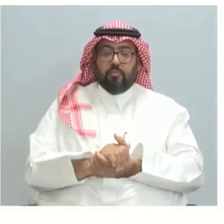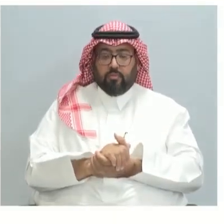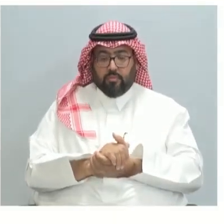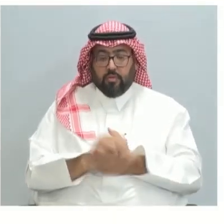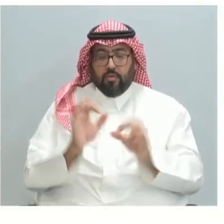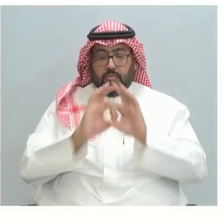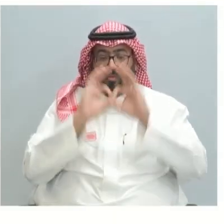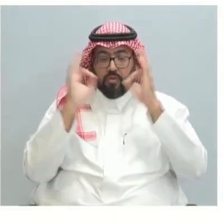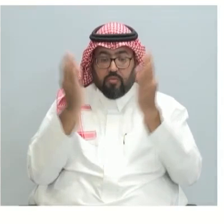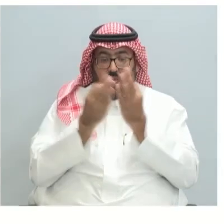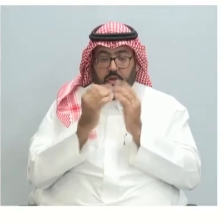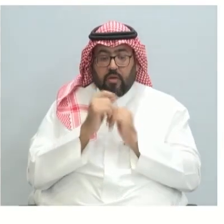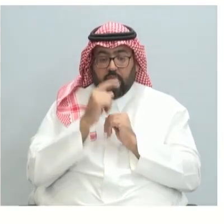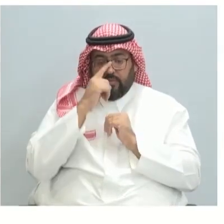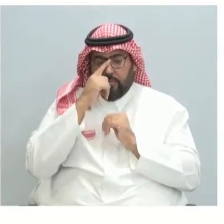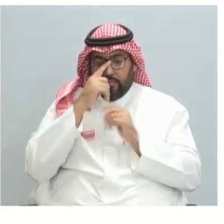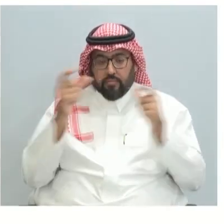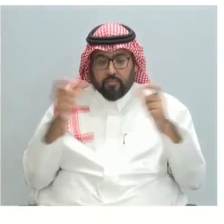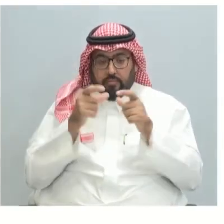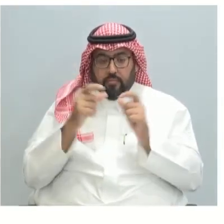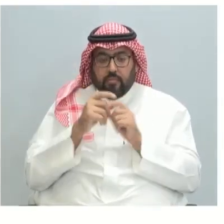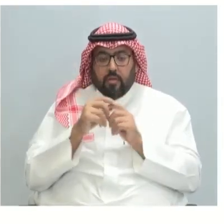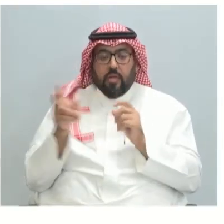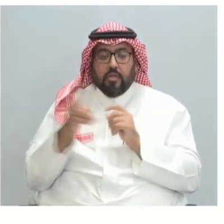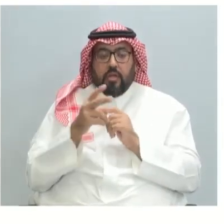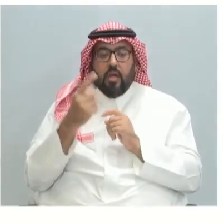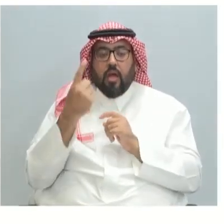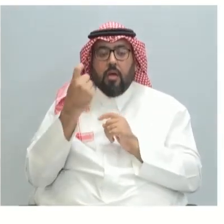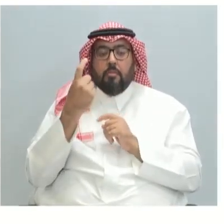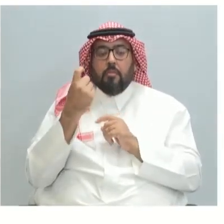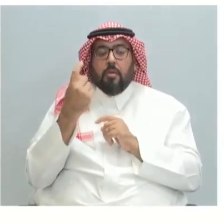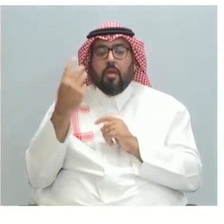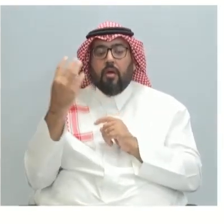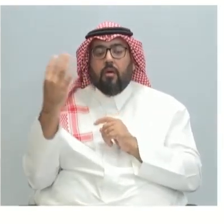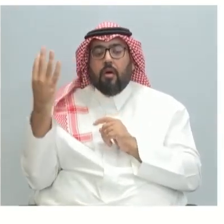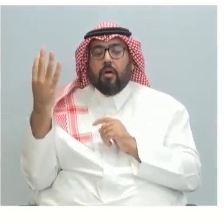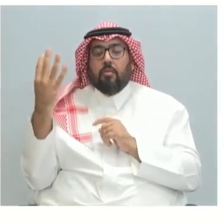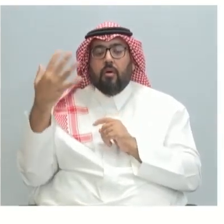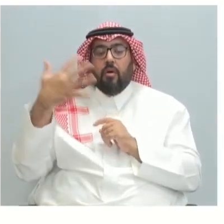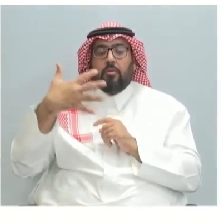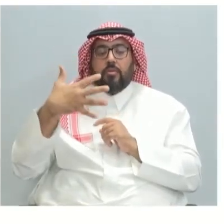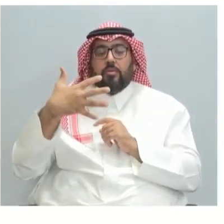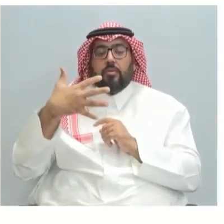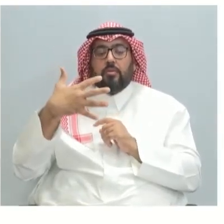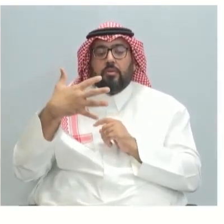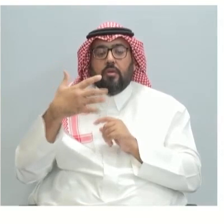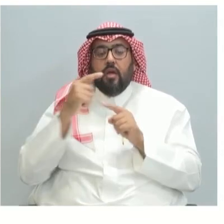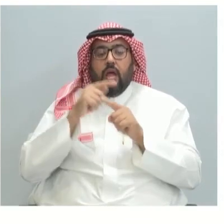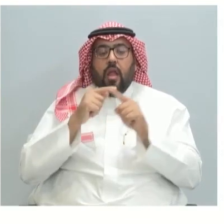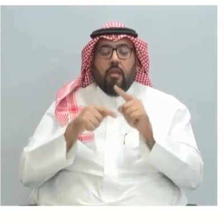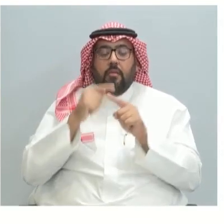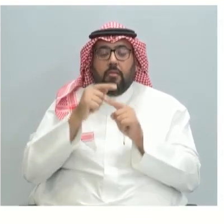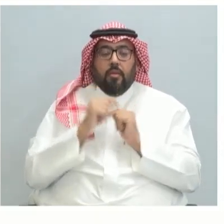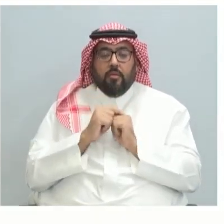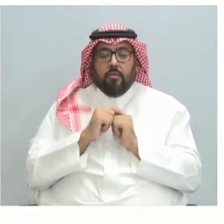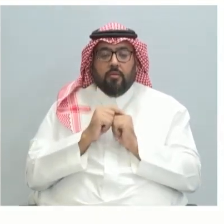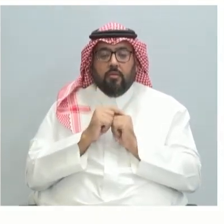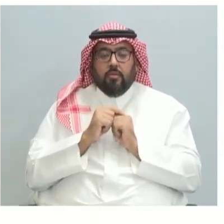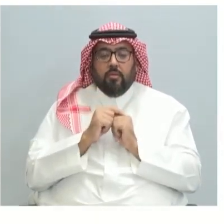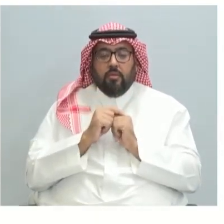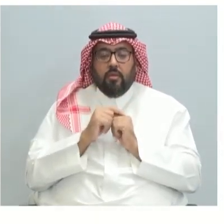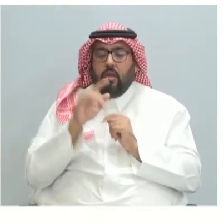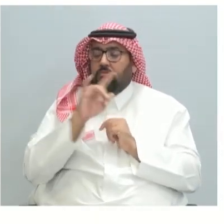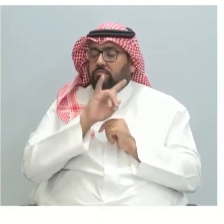مجموع هذه النسب اذا قمنا بجمعها سوف يساوي 154 في المئه 154 في المئه